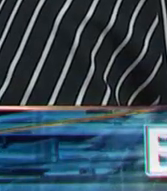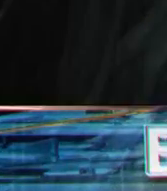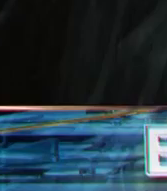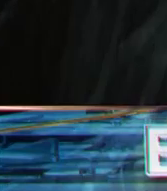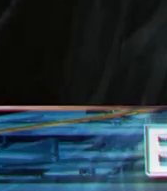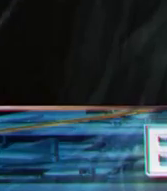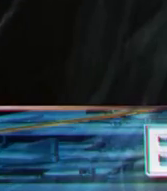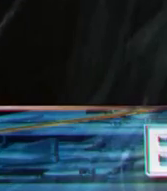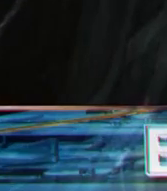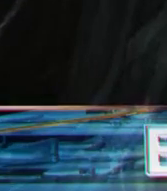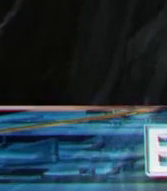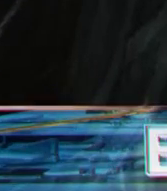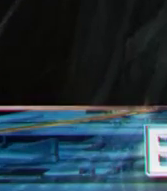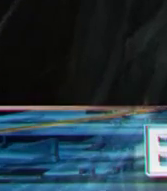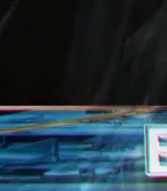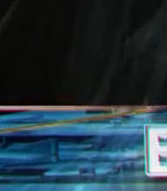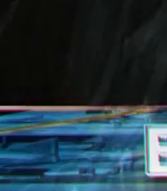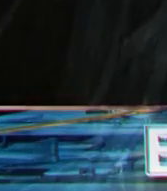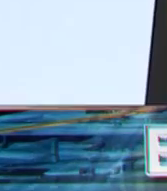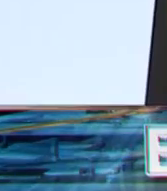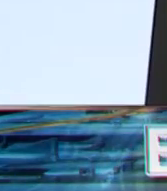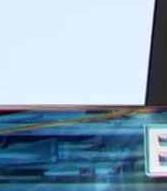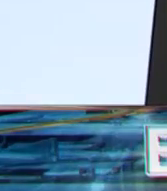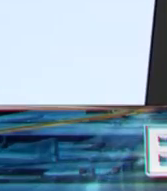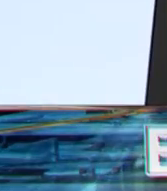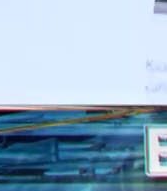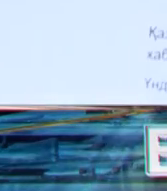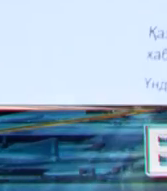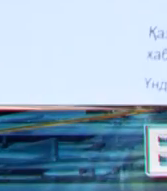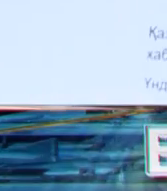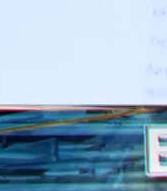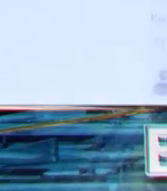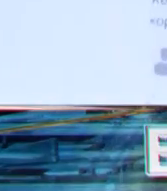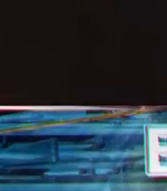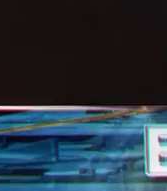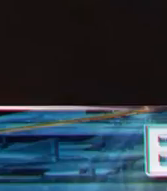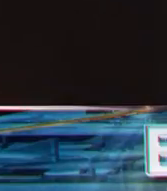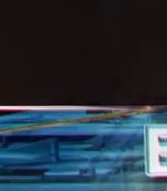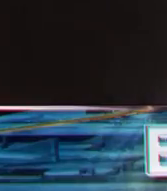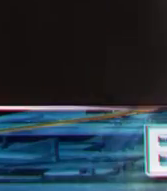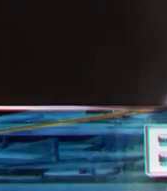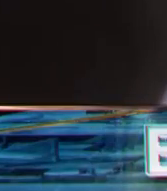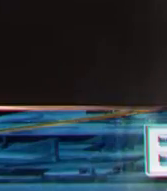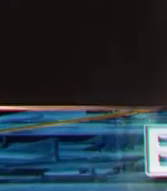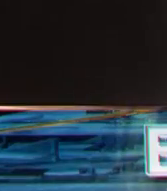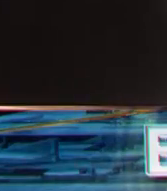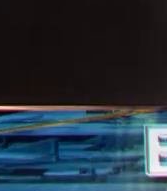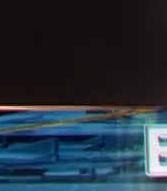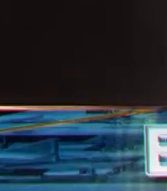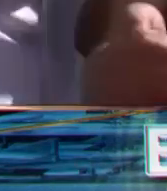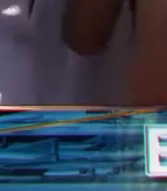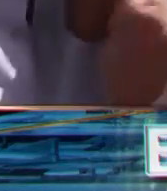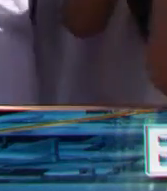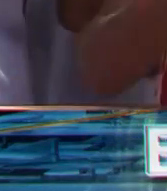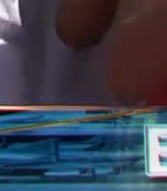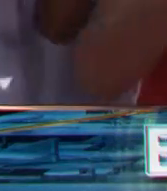Бірлесе білген ел бәрін жеңет. Әлемді алаңдатқан коронавируспен күресті елбасы халқына демеу берді. Жаңа үндеуінде бұл сынақтан да